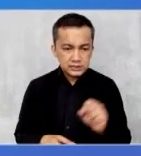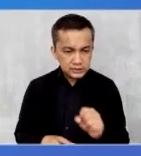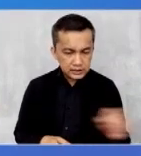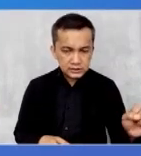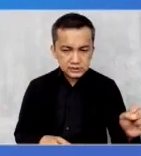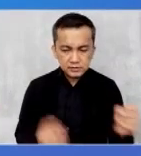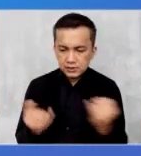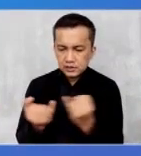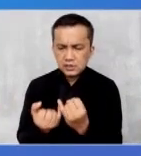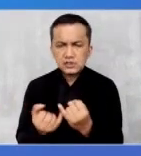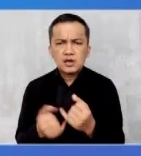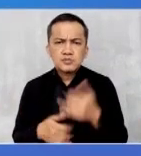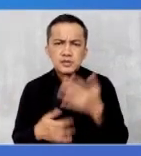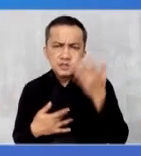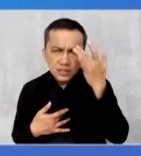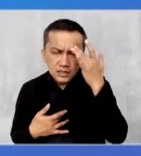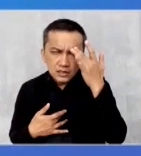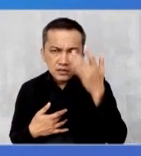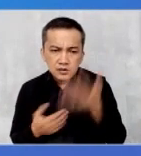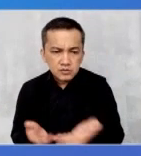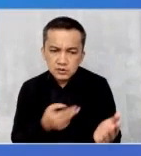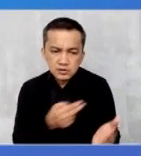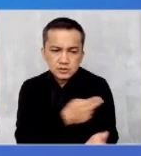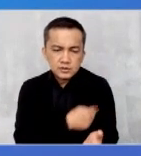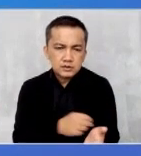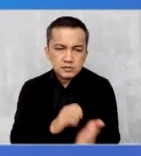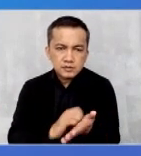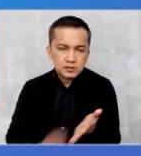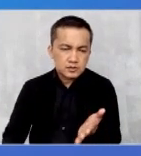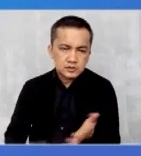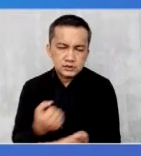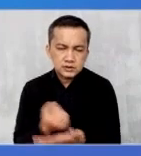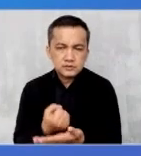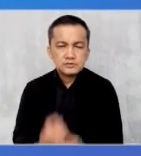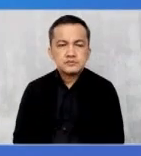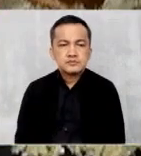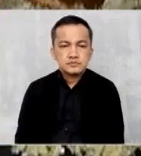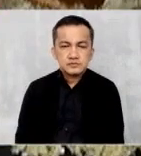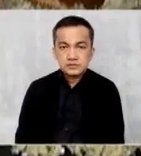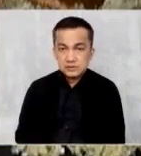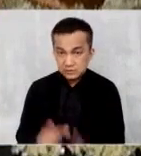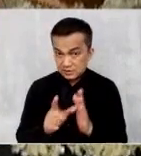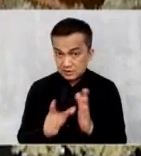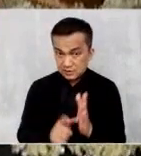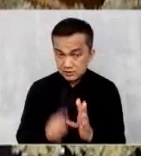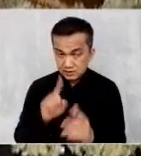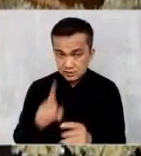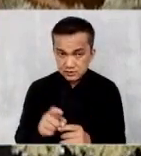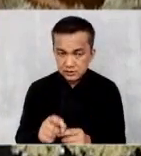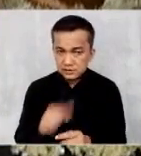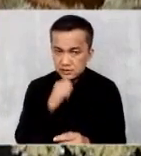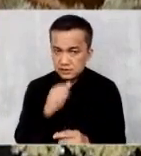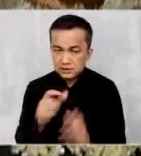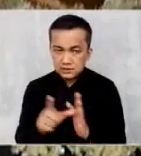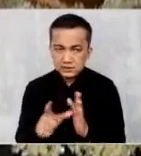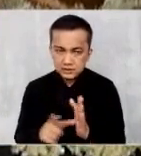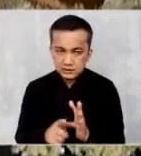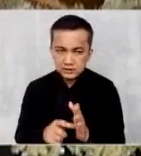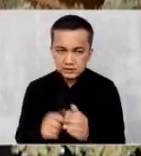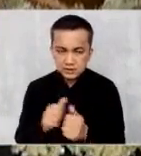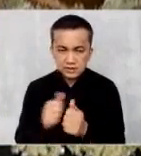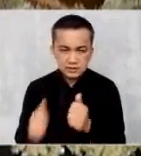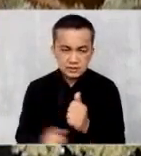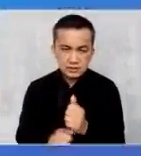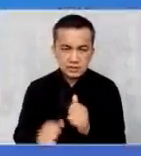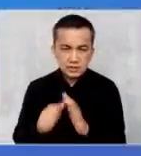kung magkasakit man ako at ma-hospital, binabawas nila yun sa sahod ko. Legal ba to? Hindi po yan legal. Sa ilalim ng Article